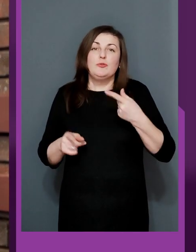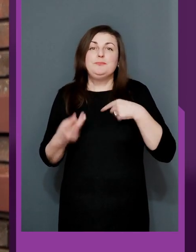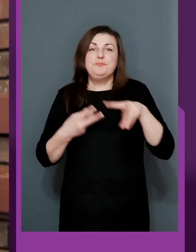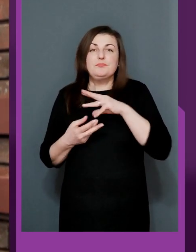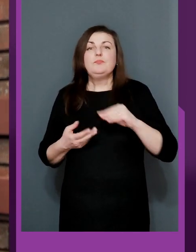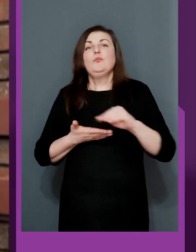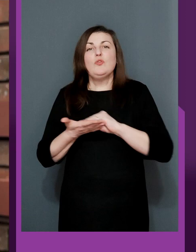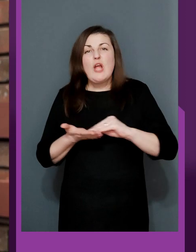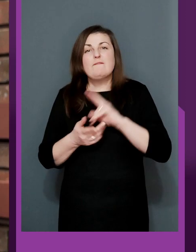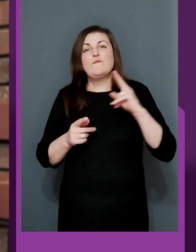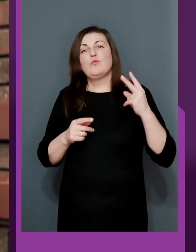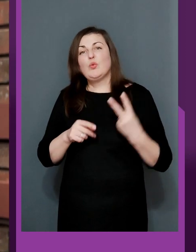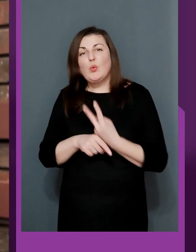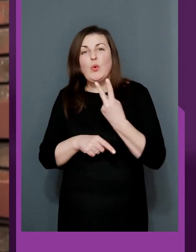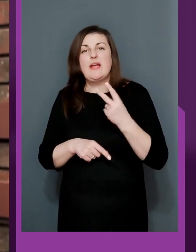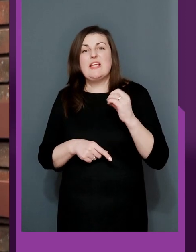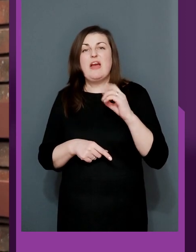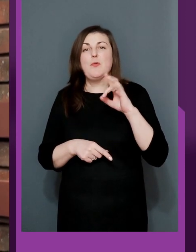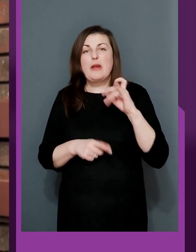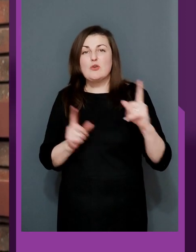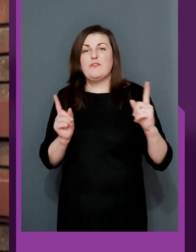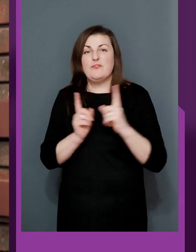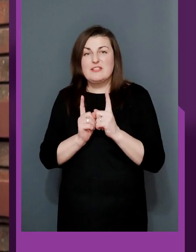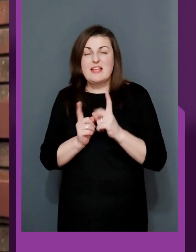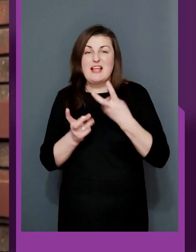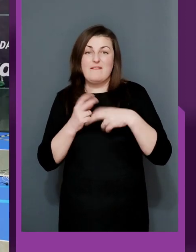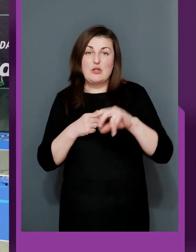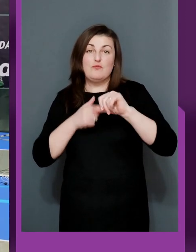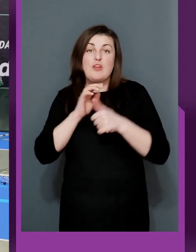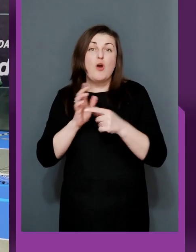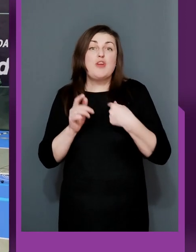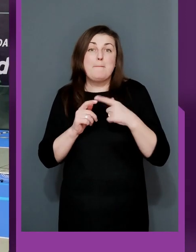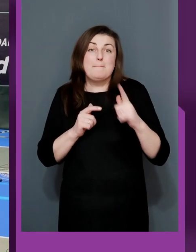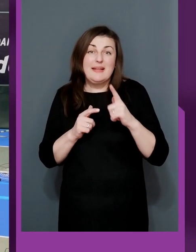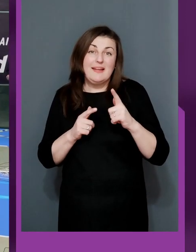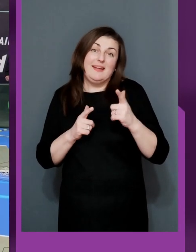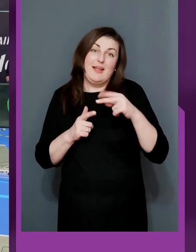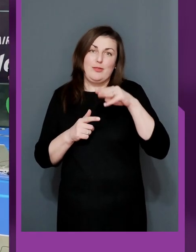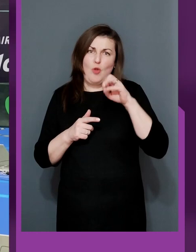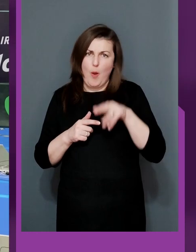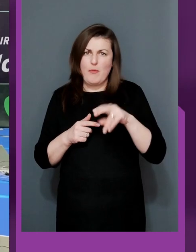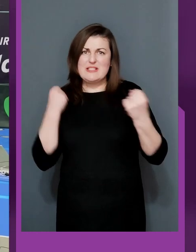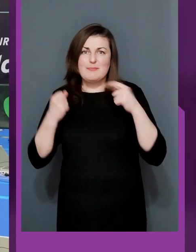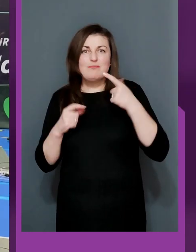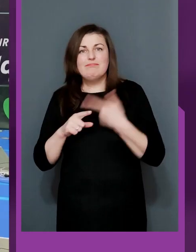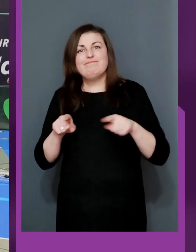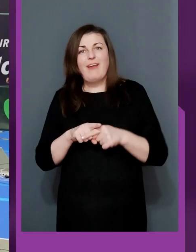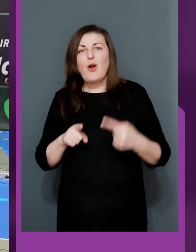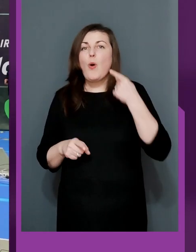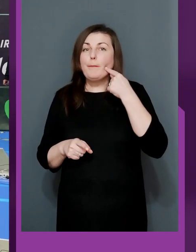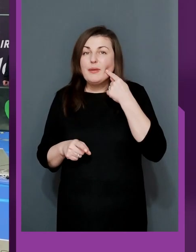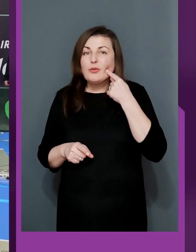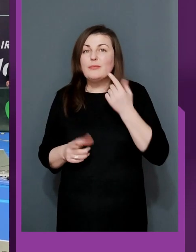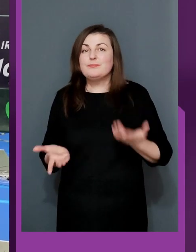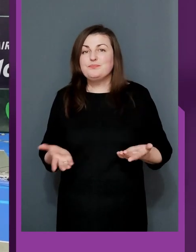ми знову вдруге з Євгенією брео зустрілись за вихід в 16 хоча ми в принципі топові спортсмени І це так